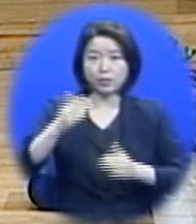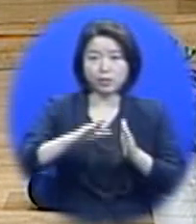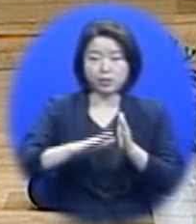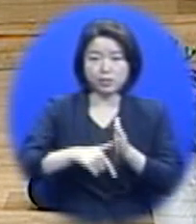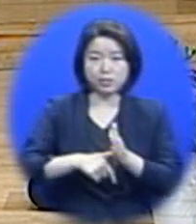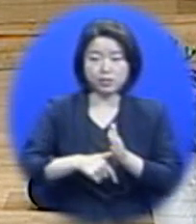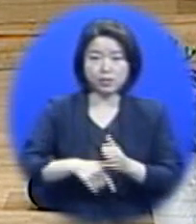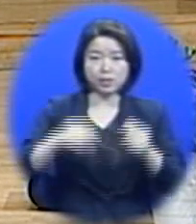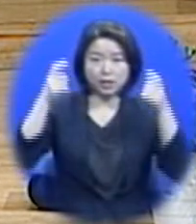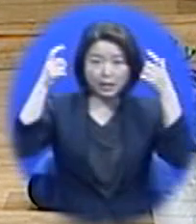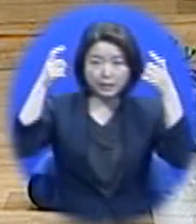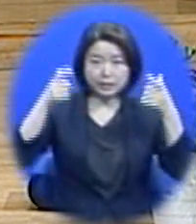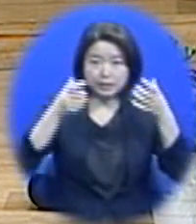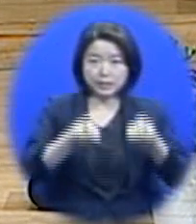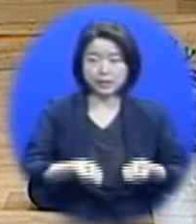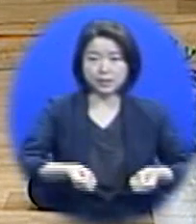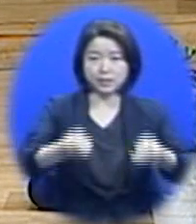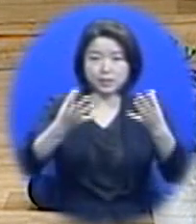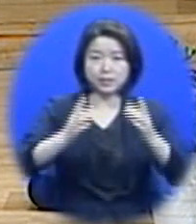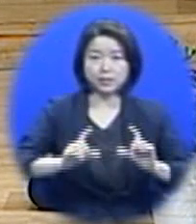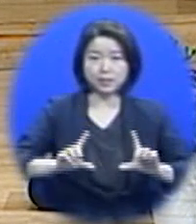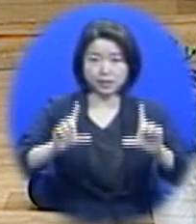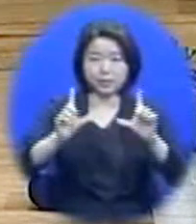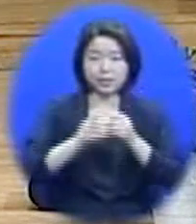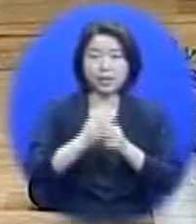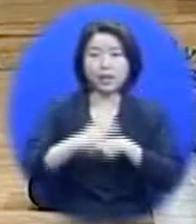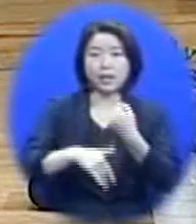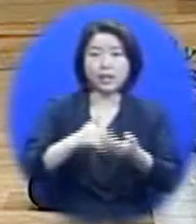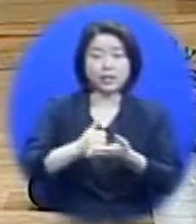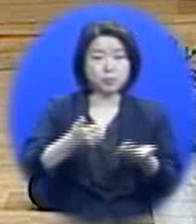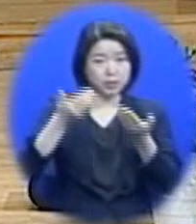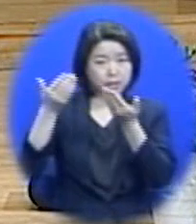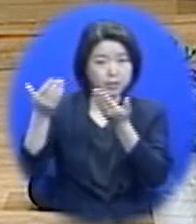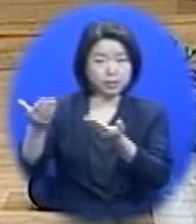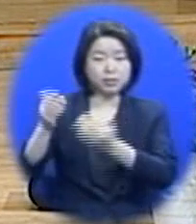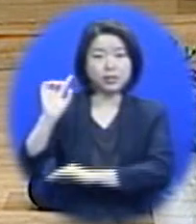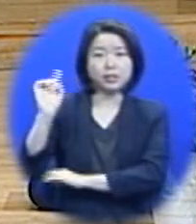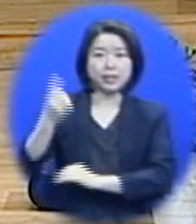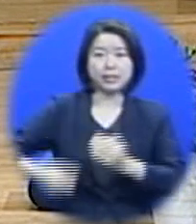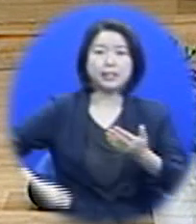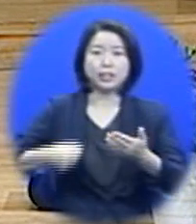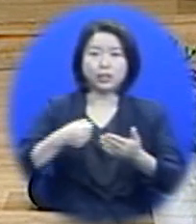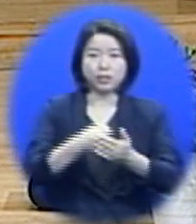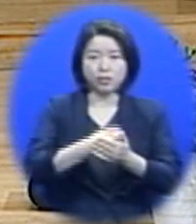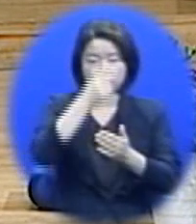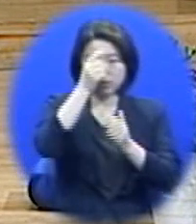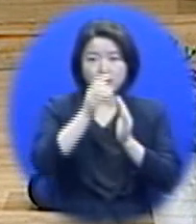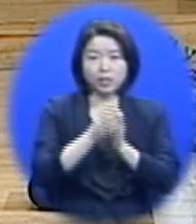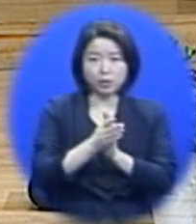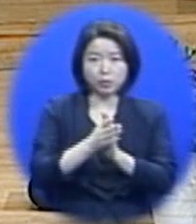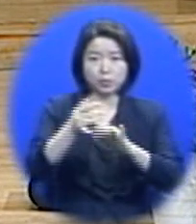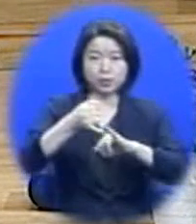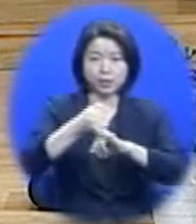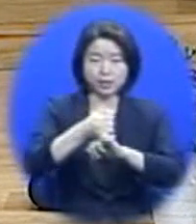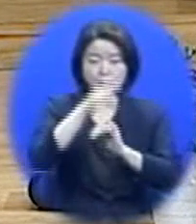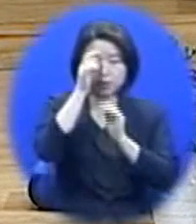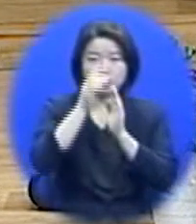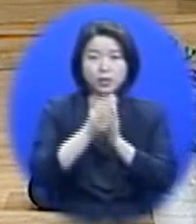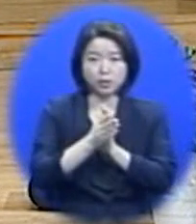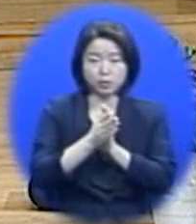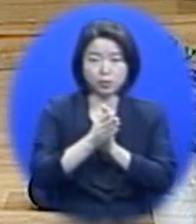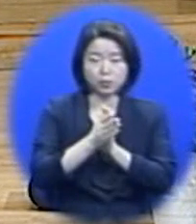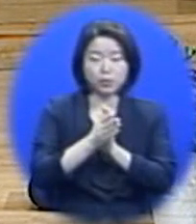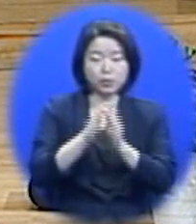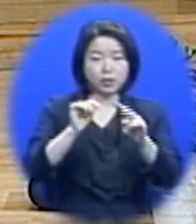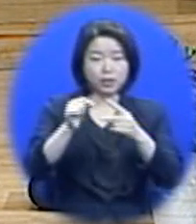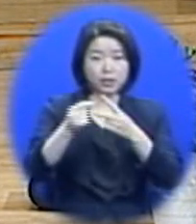대관식하는 바로 그날 하나님께 올려드린 다윗의 결단의 기도, 약속의 기도 이렇게